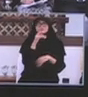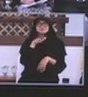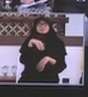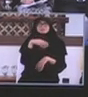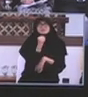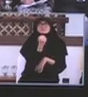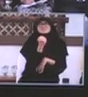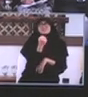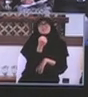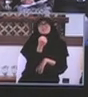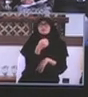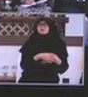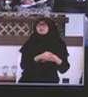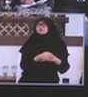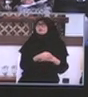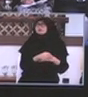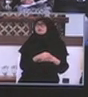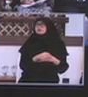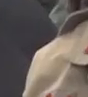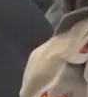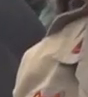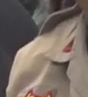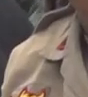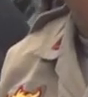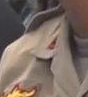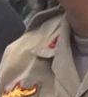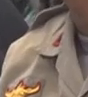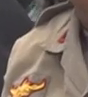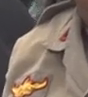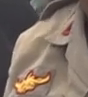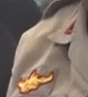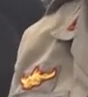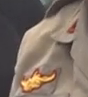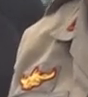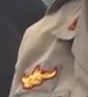Apa-apa? Pemasaran, Pak. Pemasaran. Pemasaran apa?